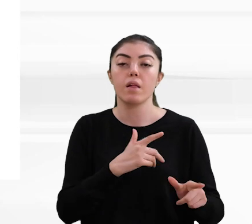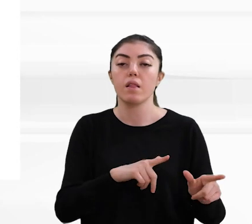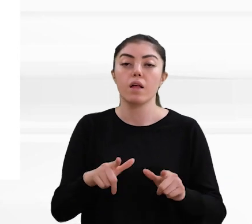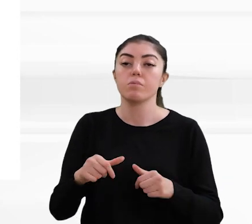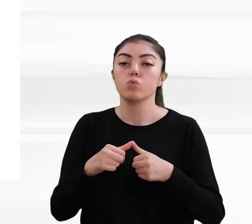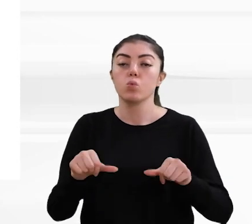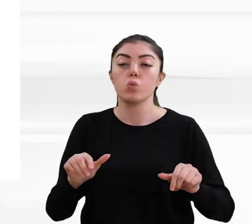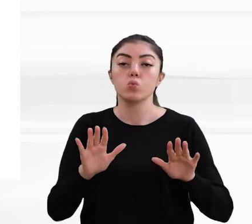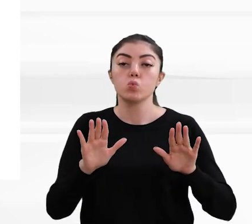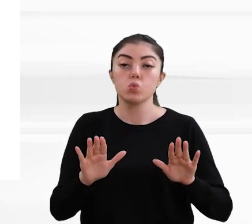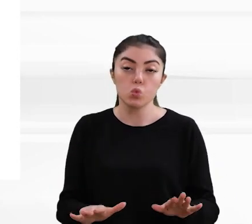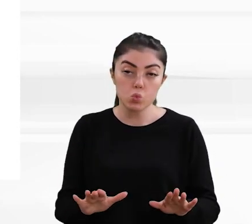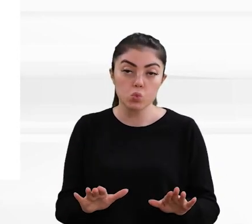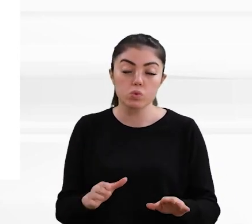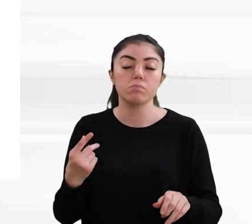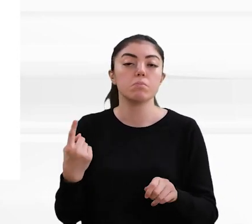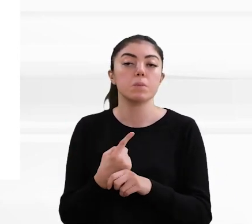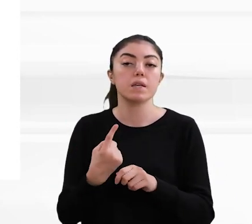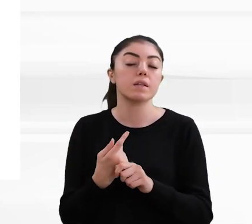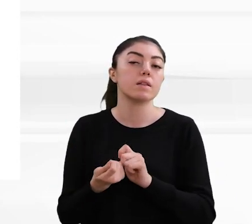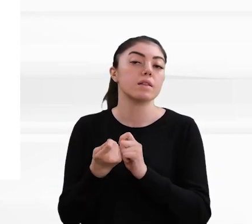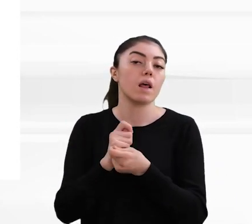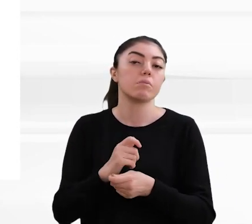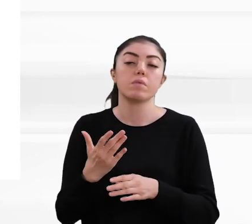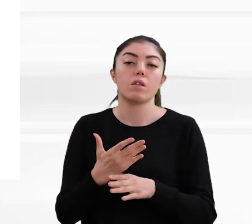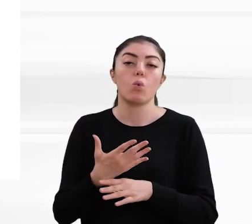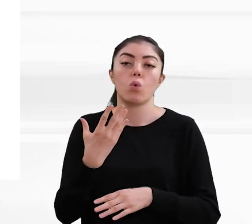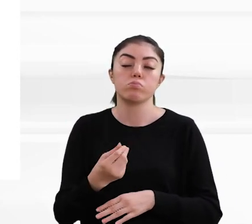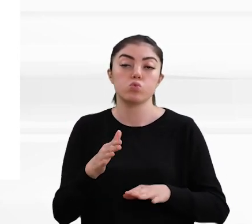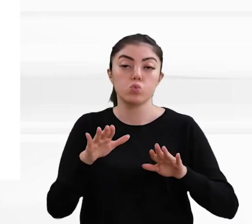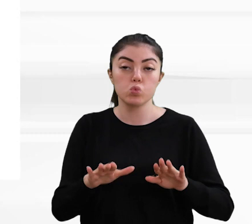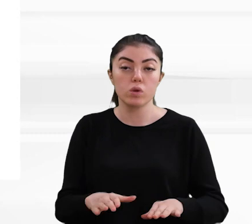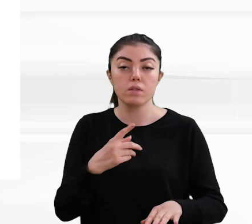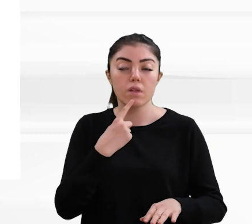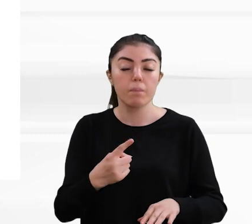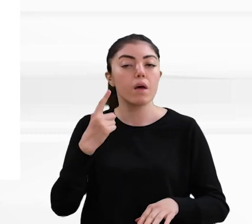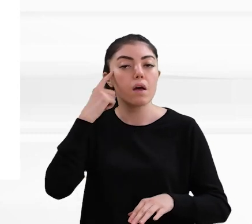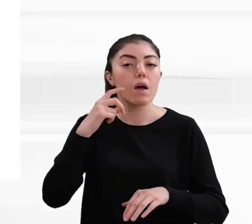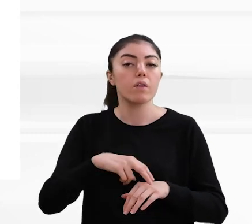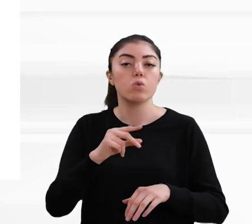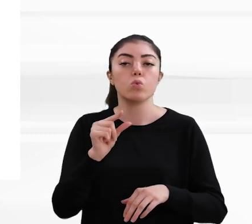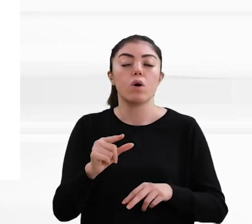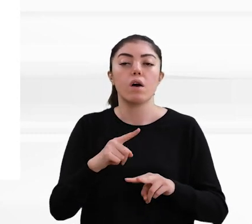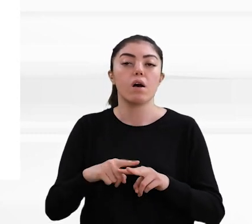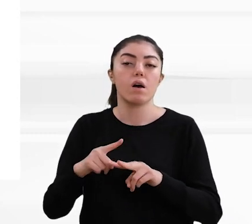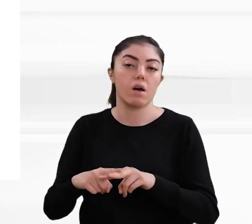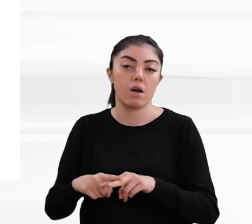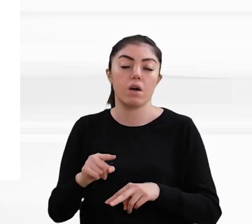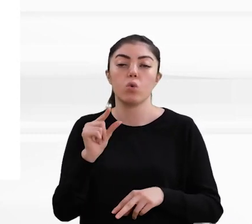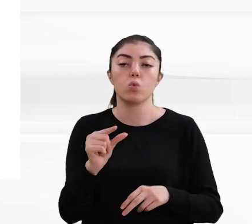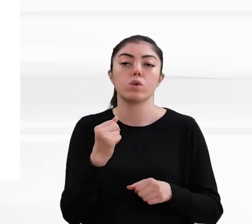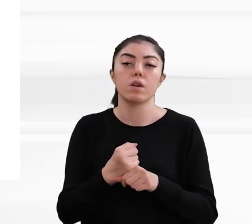ilgili kodunun durdurma konularından birine dönüşüm neden olmuştur durdurucu kurumlar hatırlayalım uaa